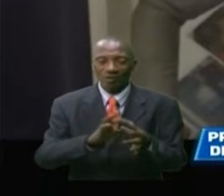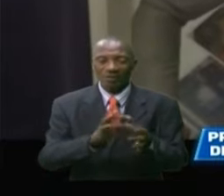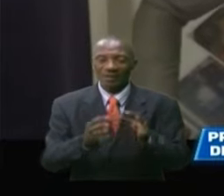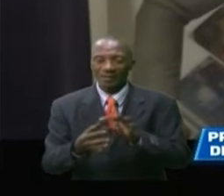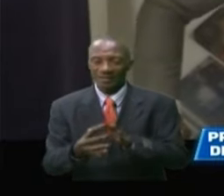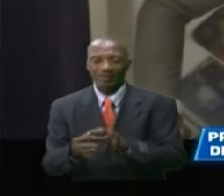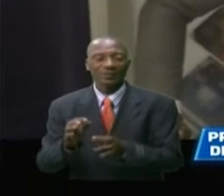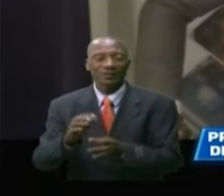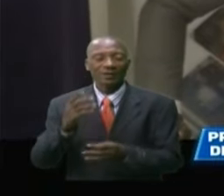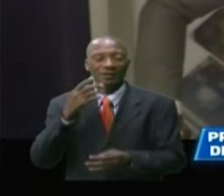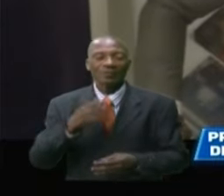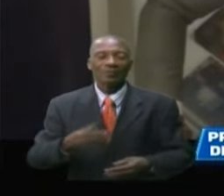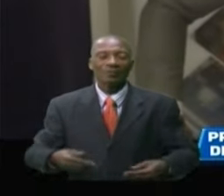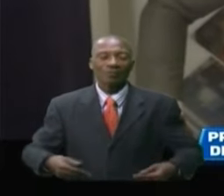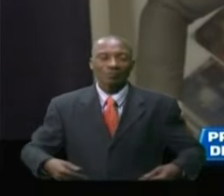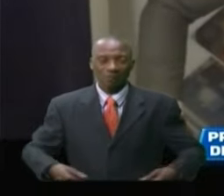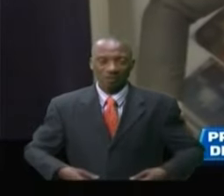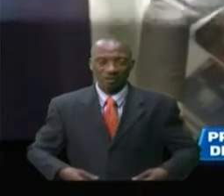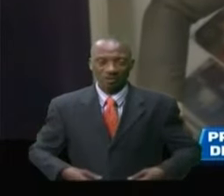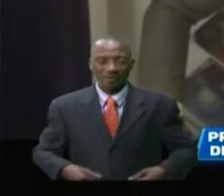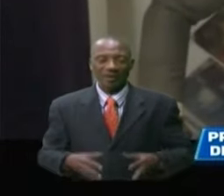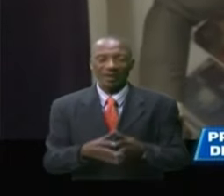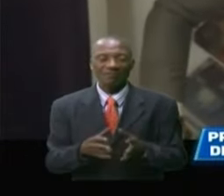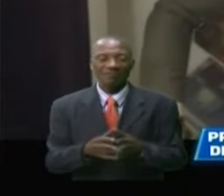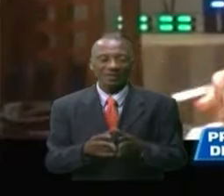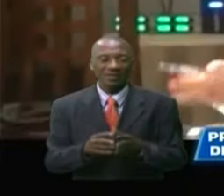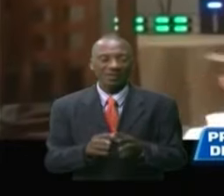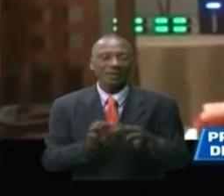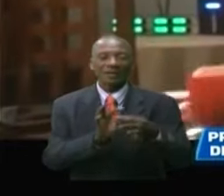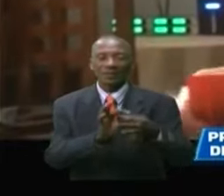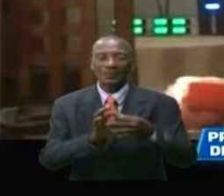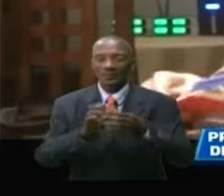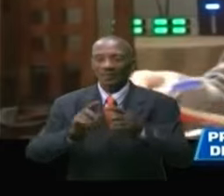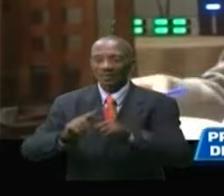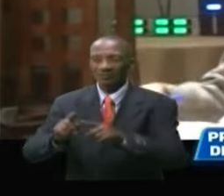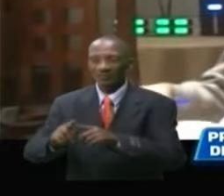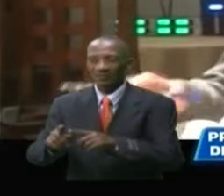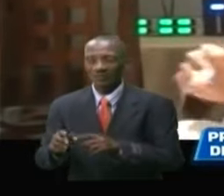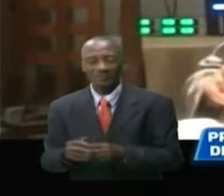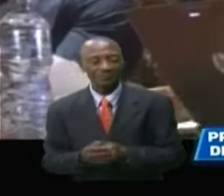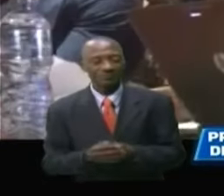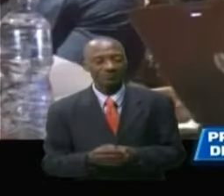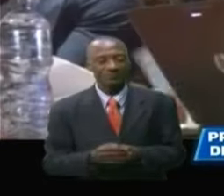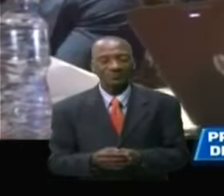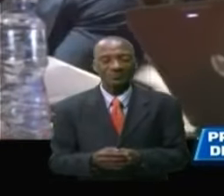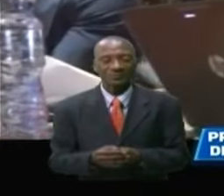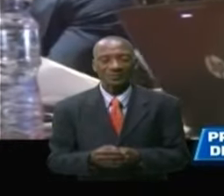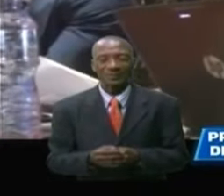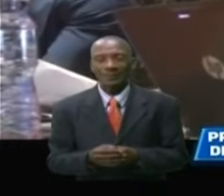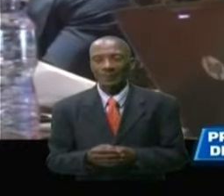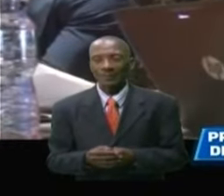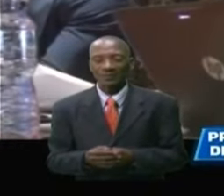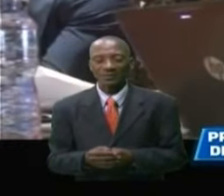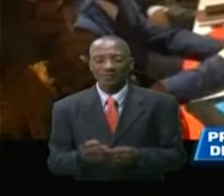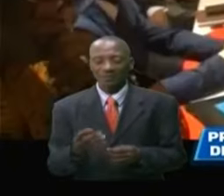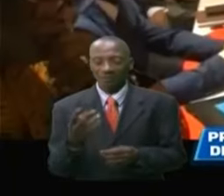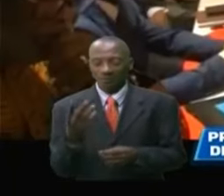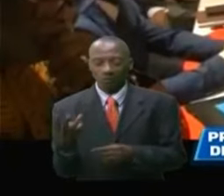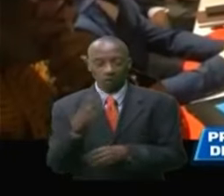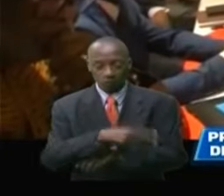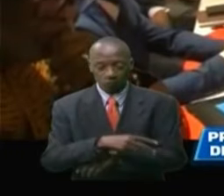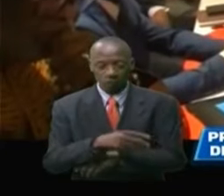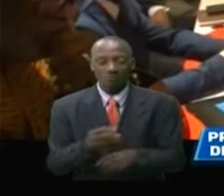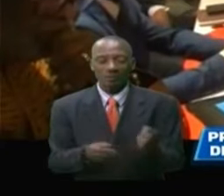collaboration avec les différents partenaires que vous êtes. Pendant 72 heures, soit du 16 au 18 octobre, ces